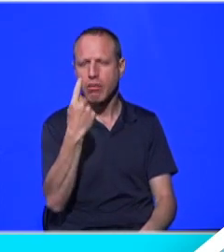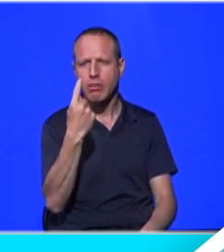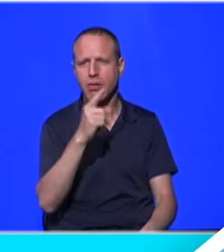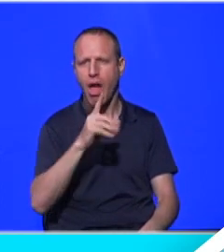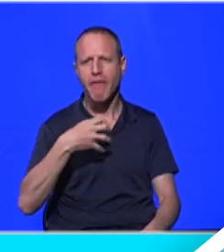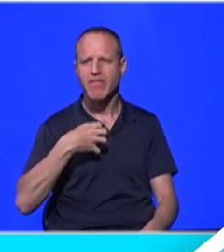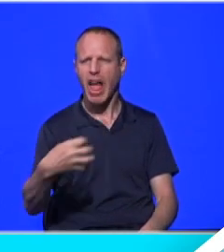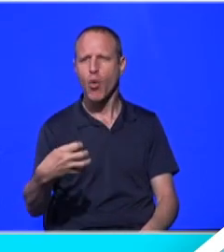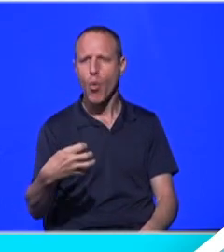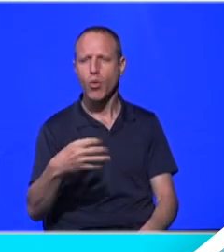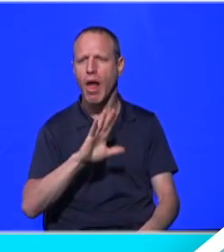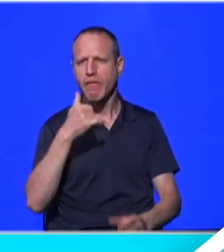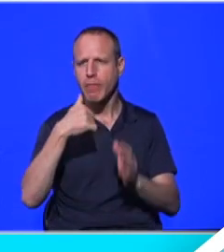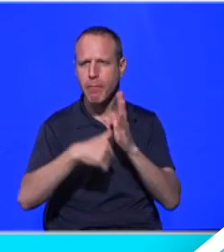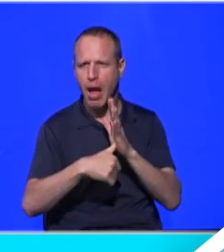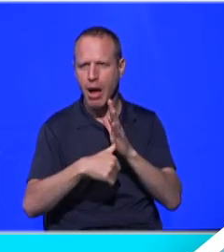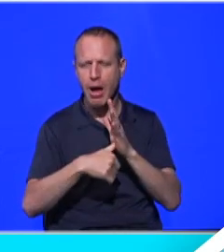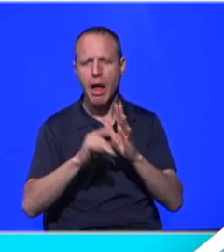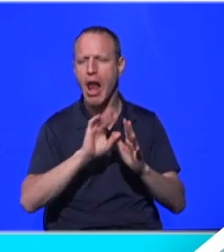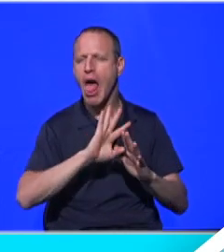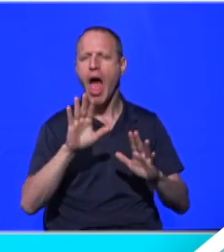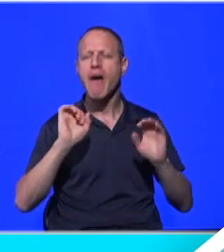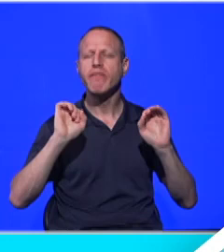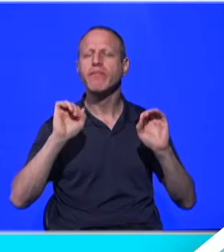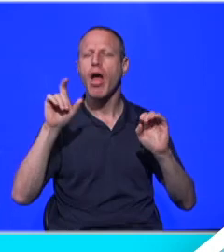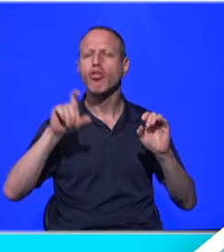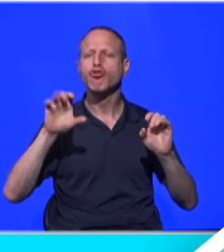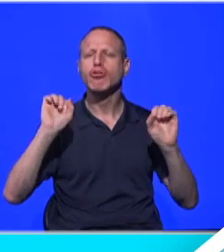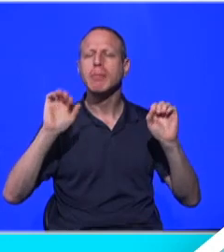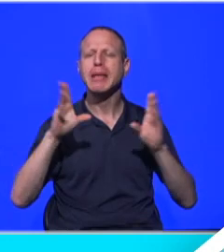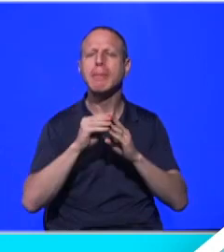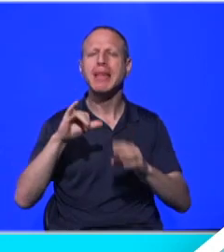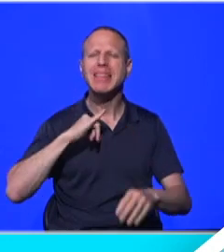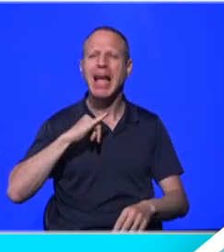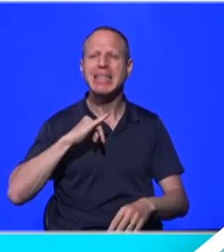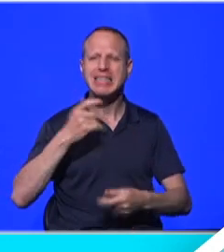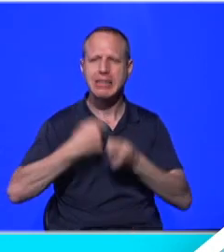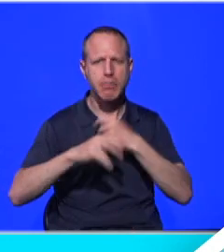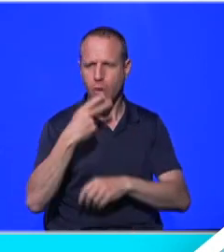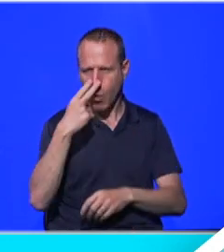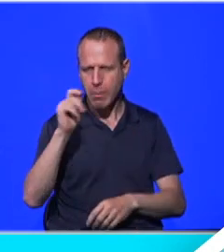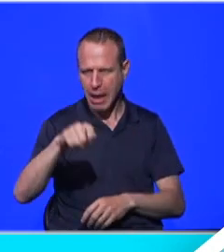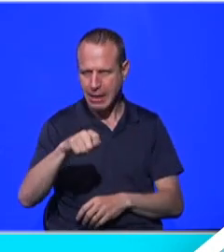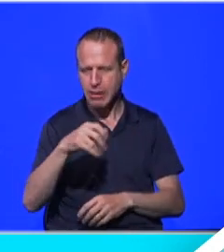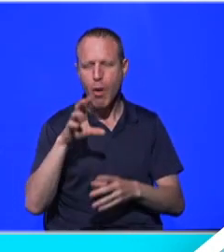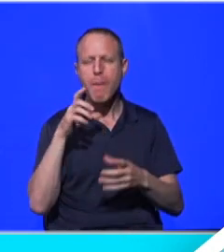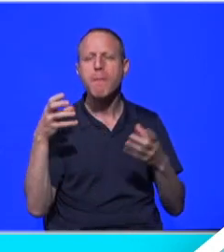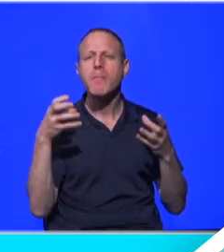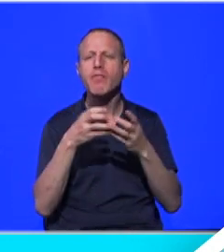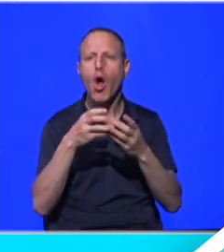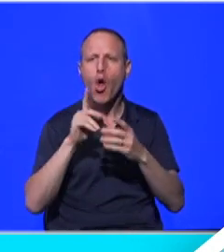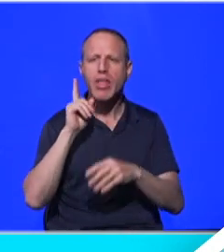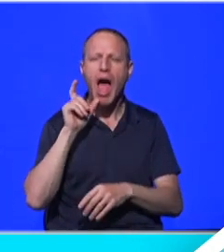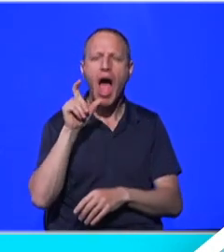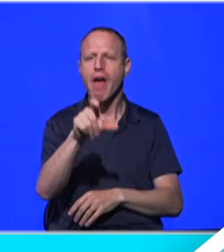לאף טייקון, לאף בנק, לאף בעל אינטרס עסקי. כן. ומה אנחנו רואים בכנסת? שהמפלגות חייבות את